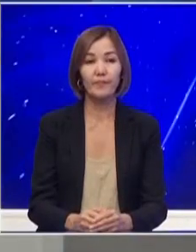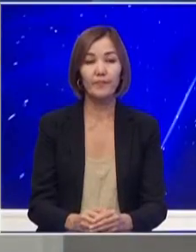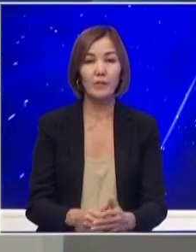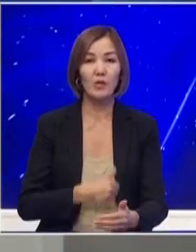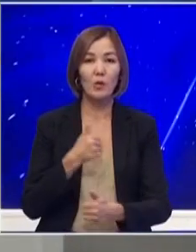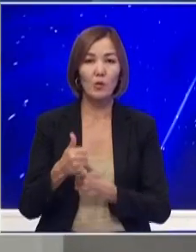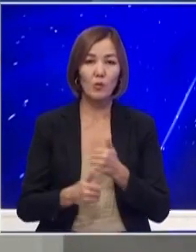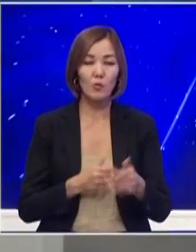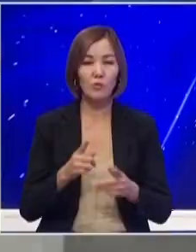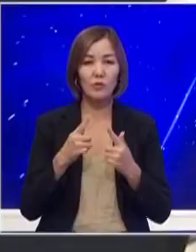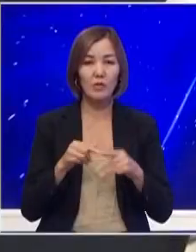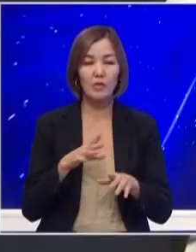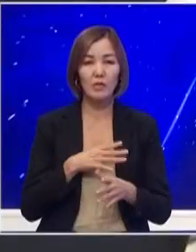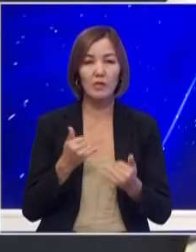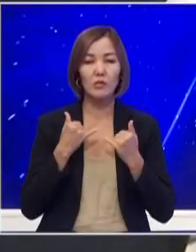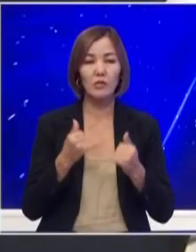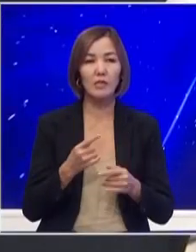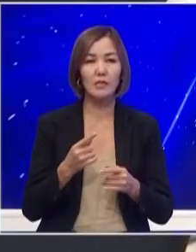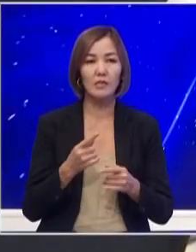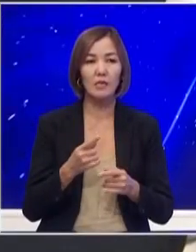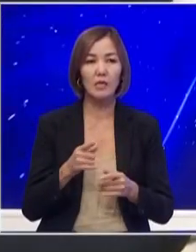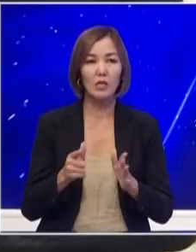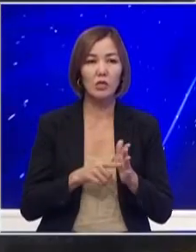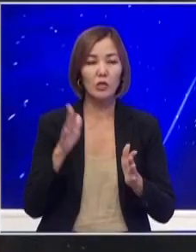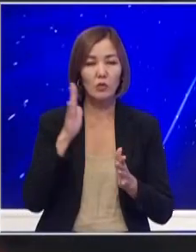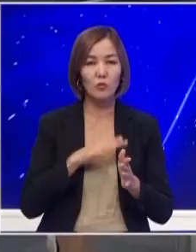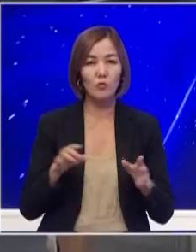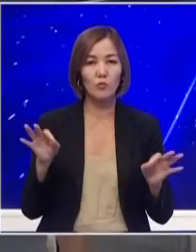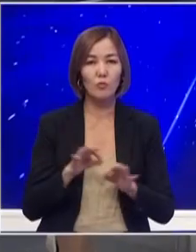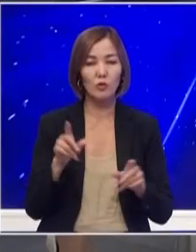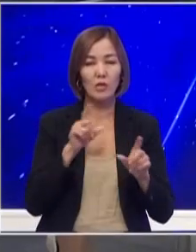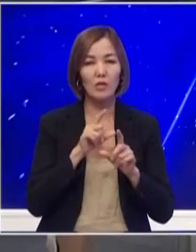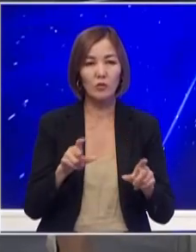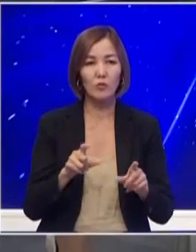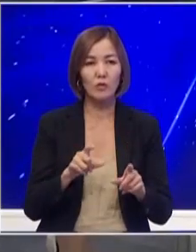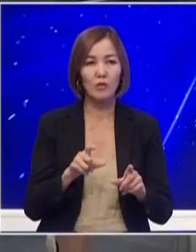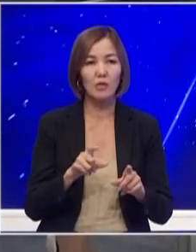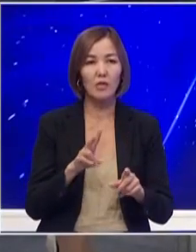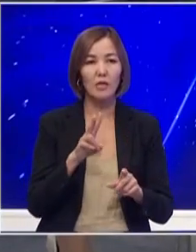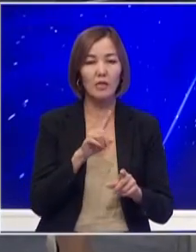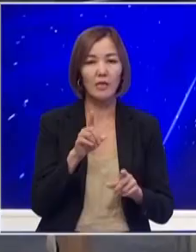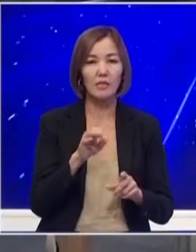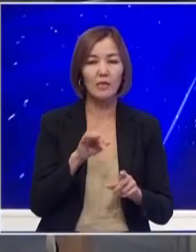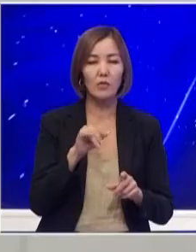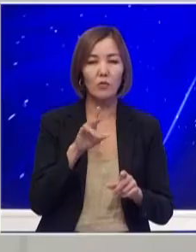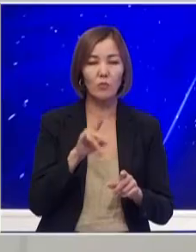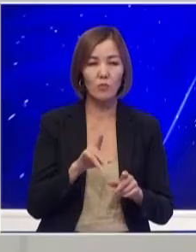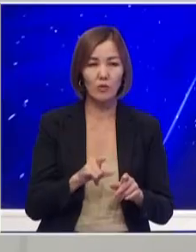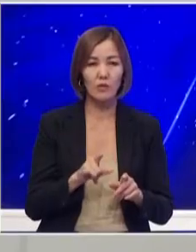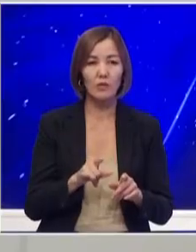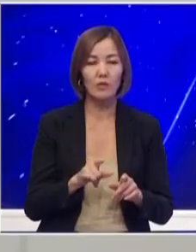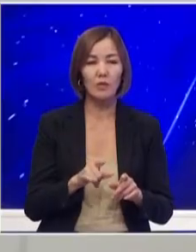Конкурс «Тарту» был организован в честь основателя Жетсузской музыкальной школы Кожике Назарула. По словам организаторов этого